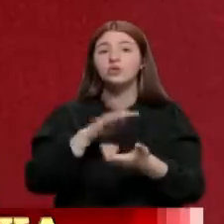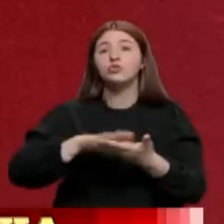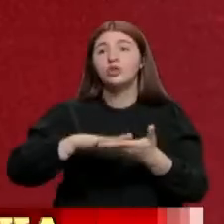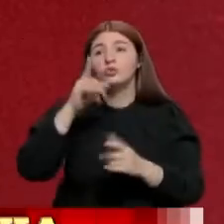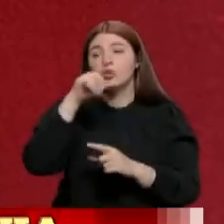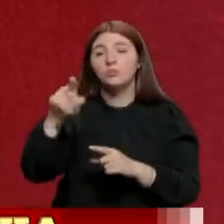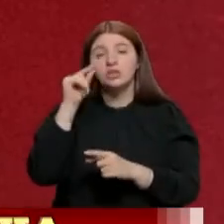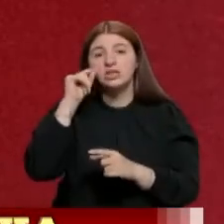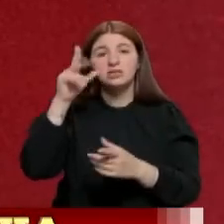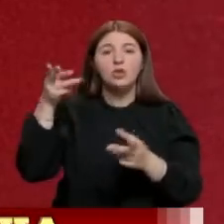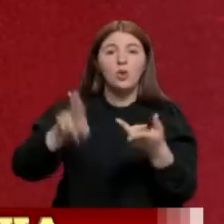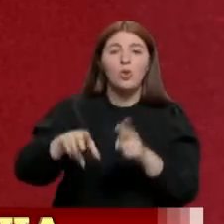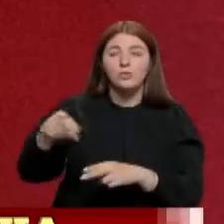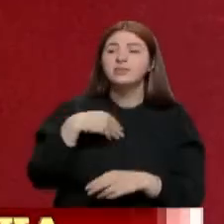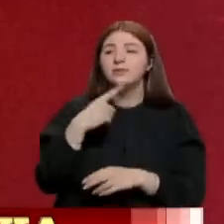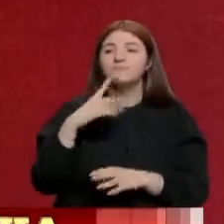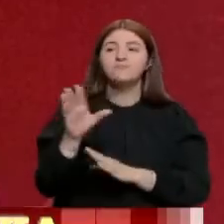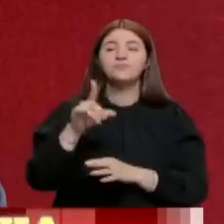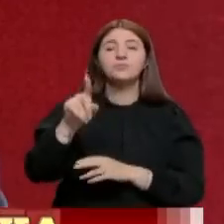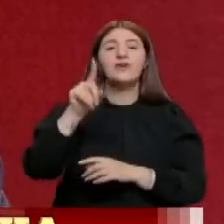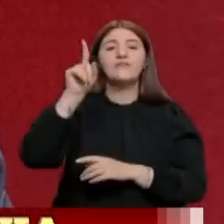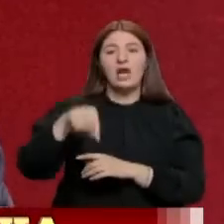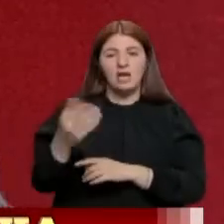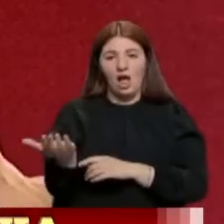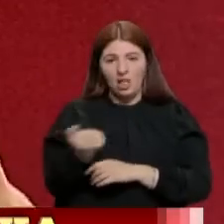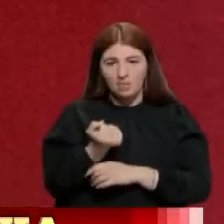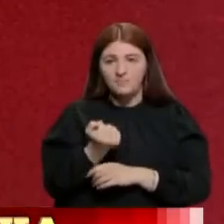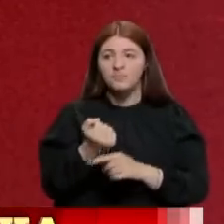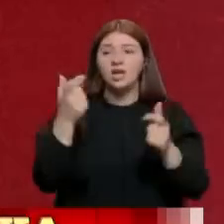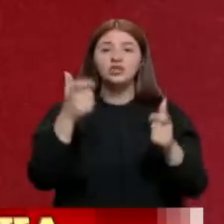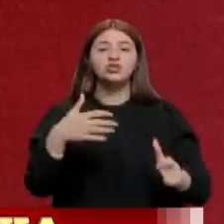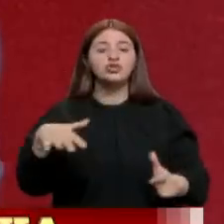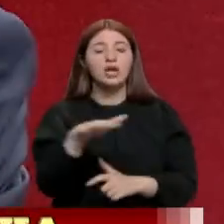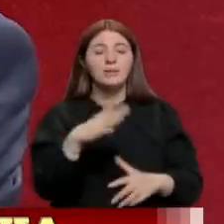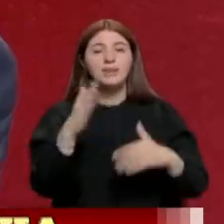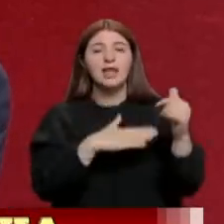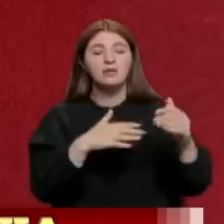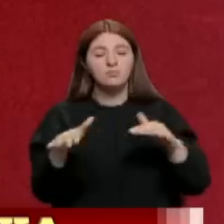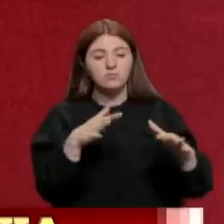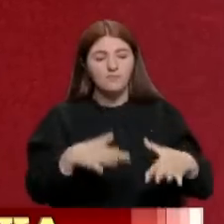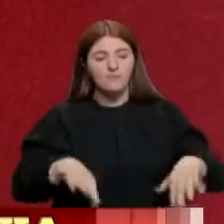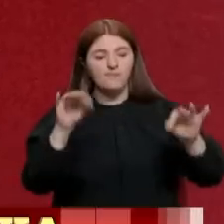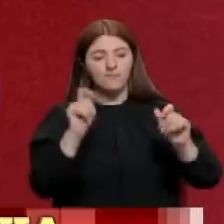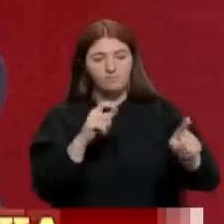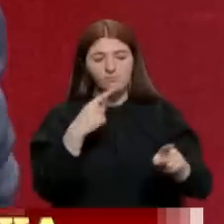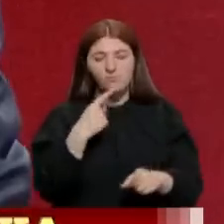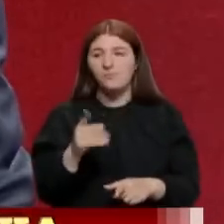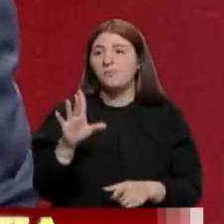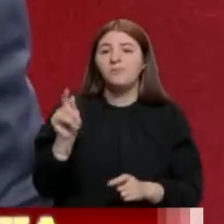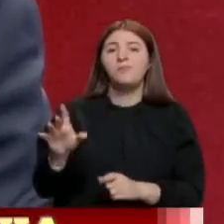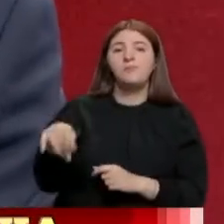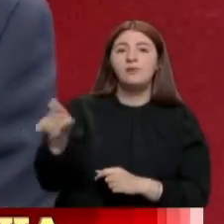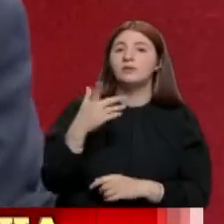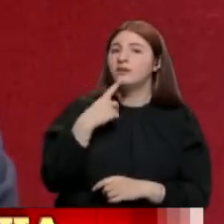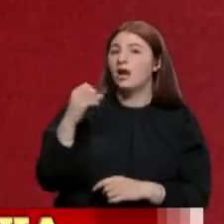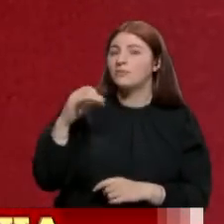zaten insanlarımızı öldürdü. Biz dedik ki bu rantı vergilendirelim, şehirlerimizi depreme hazır hale getirelim dedik. Bunu yapmadılar.